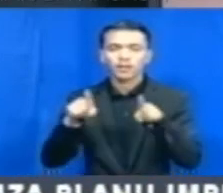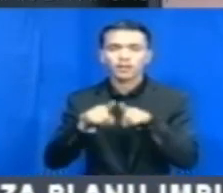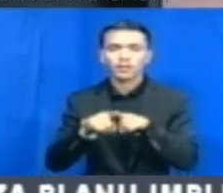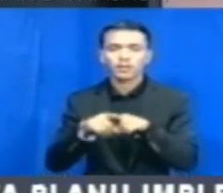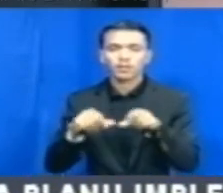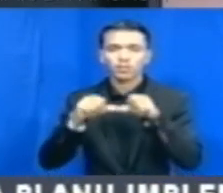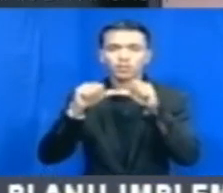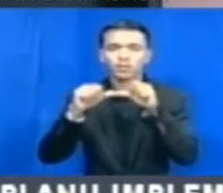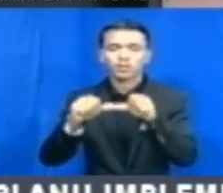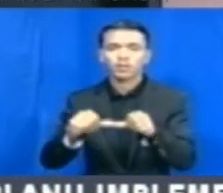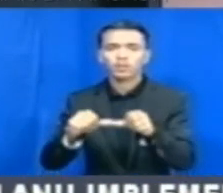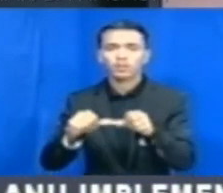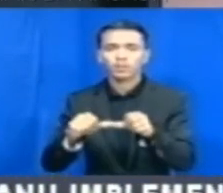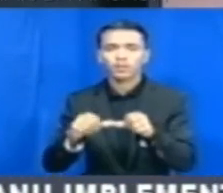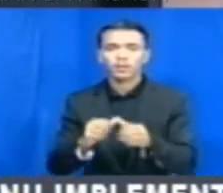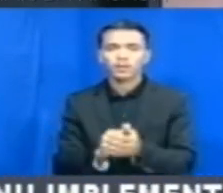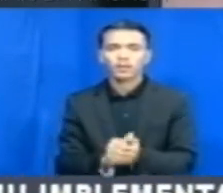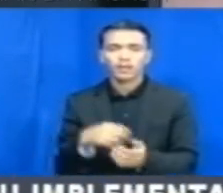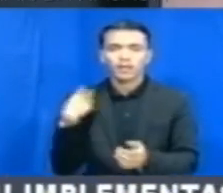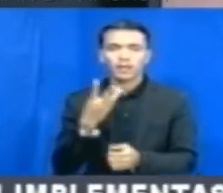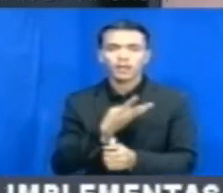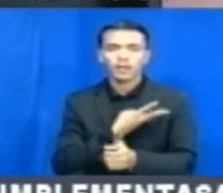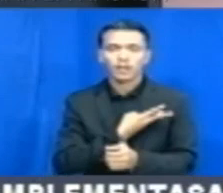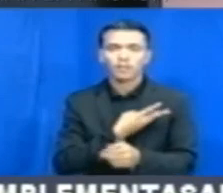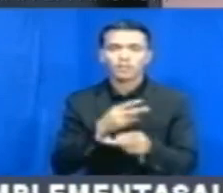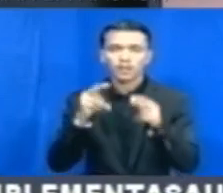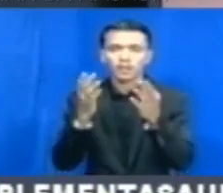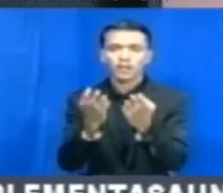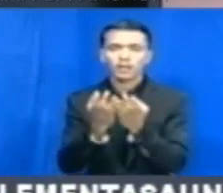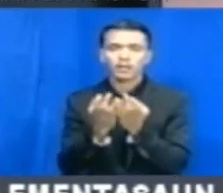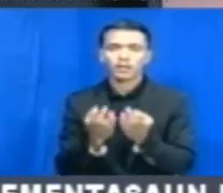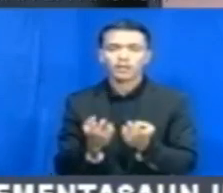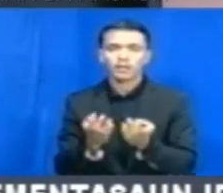ya. Dan intinya kami ingin mempererat